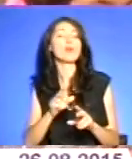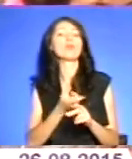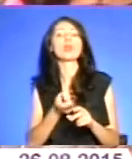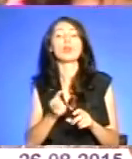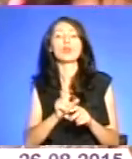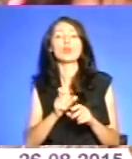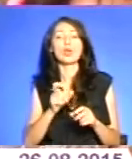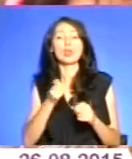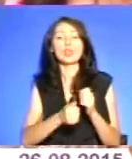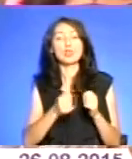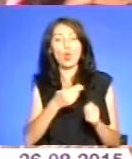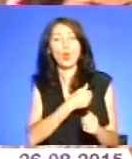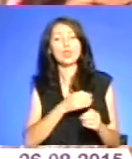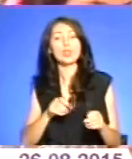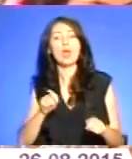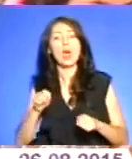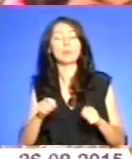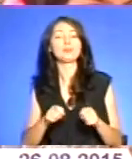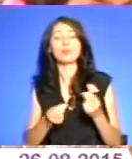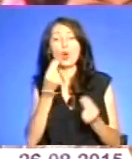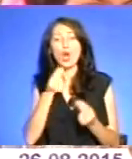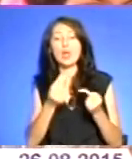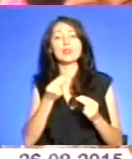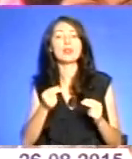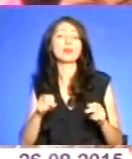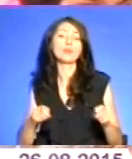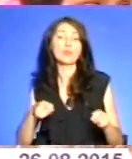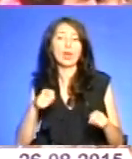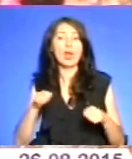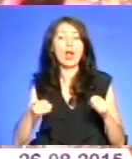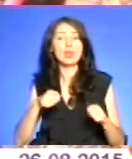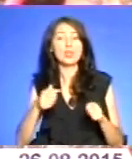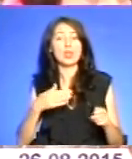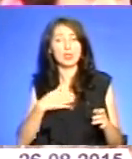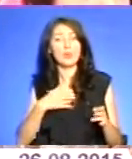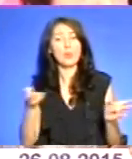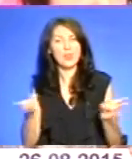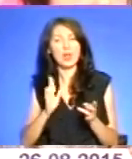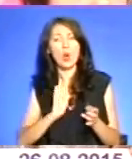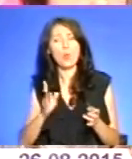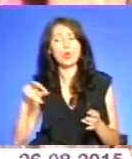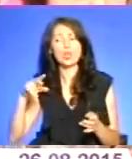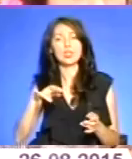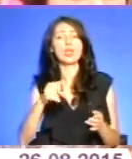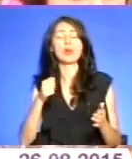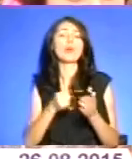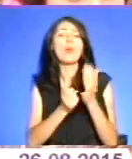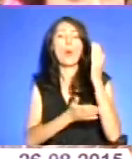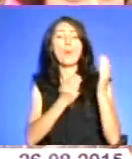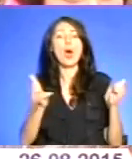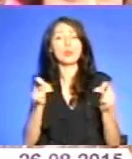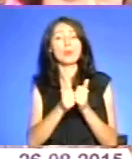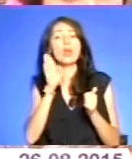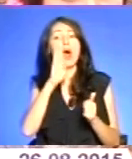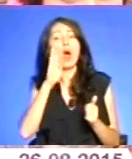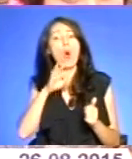вони хотіли там покататись на якихось качелях. І нам приходилось йти до парку навпроти озера. І